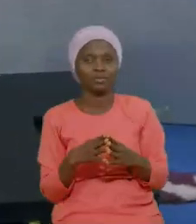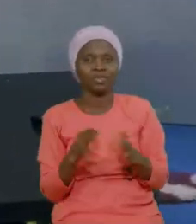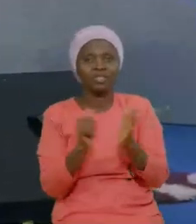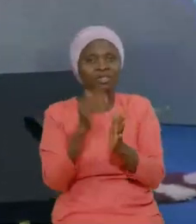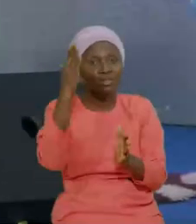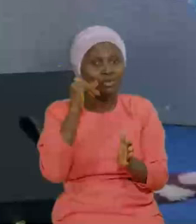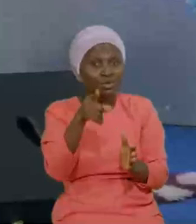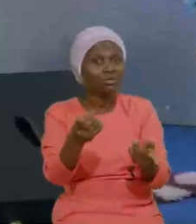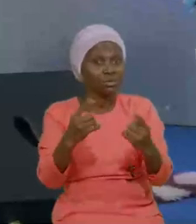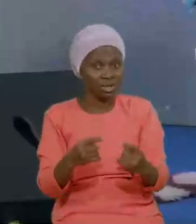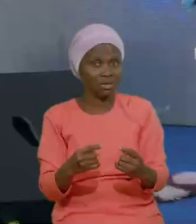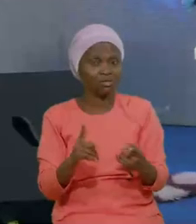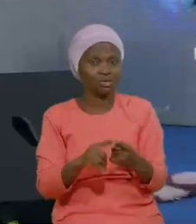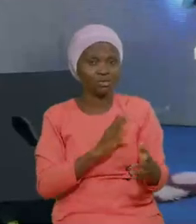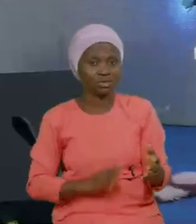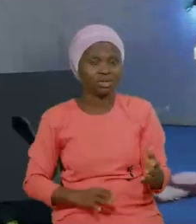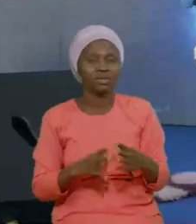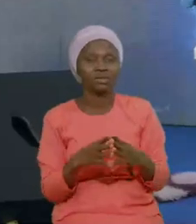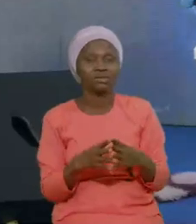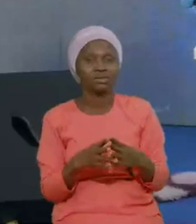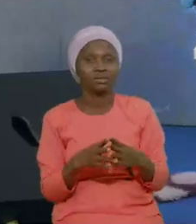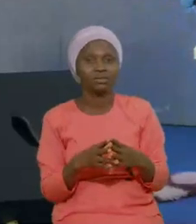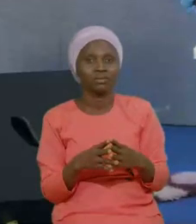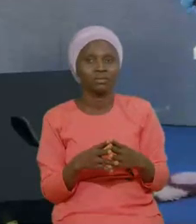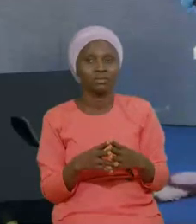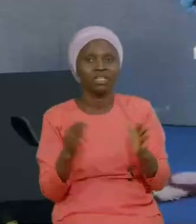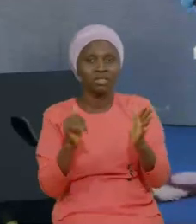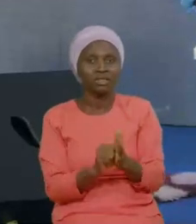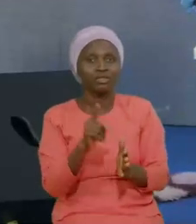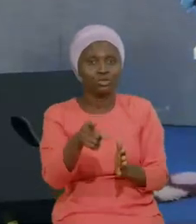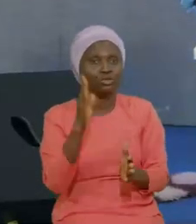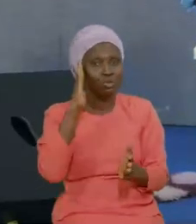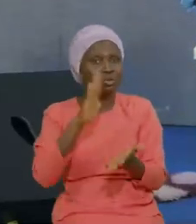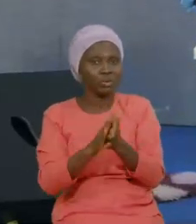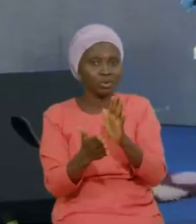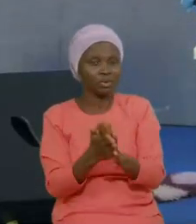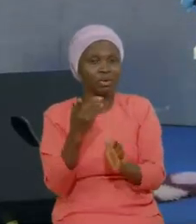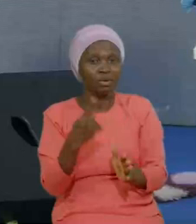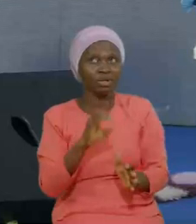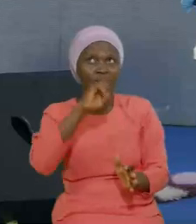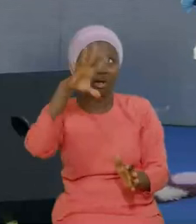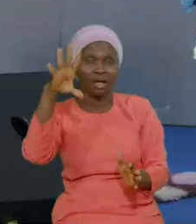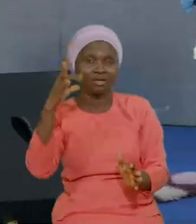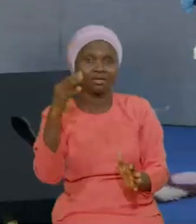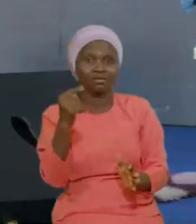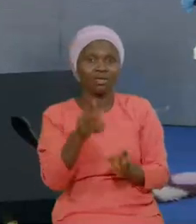C'est pourquoi tu as été créé par Dieu. C'est pourquoi tu es venu à Christ.